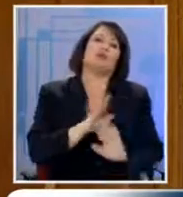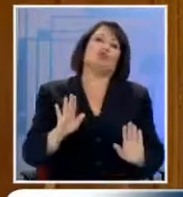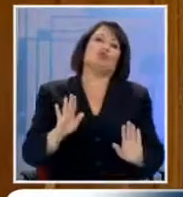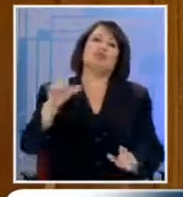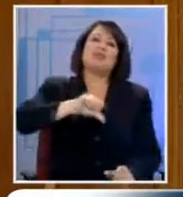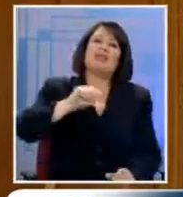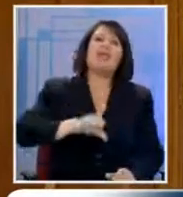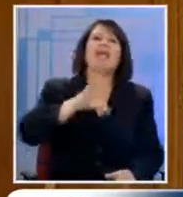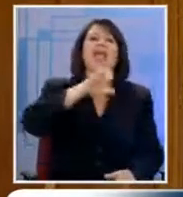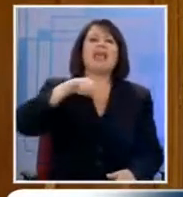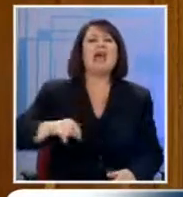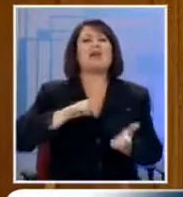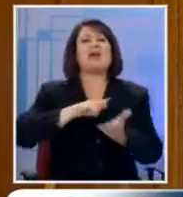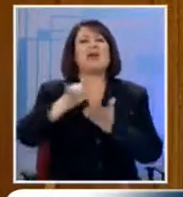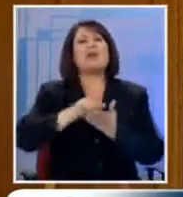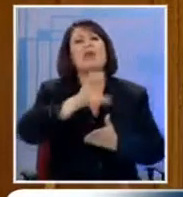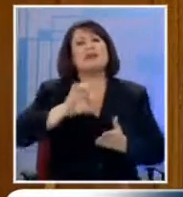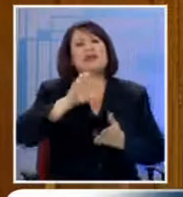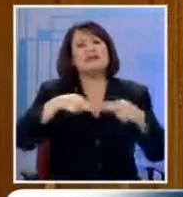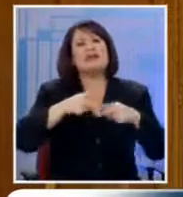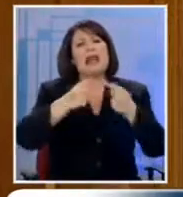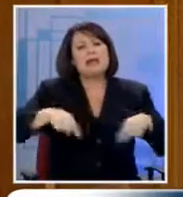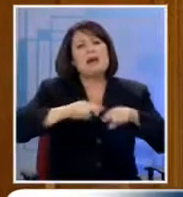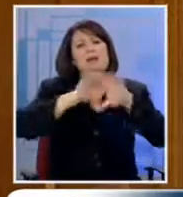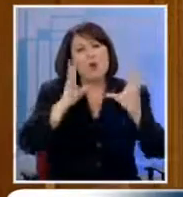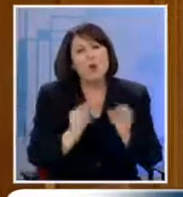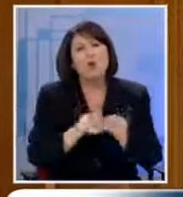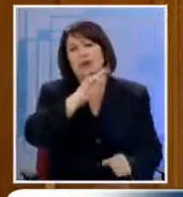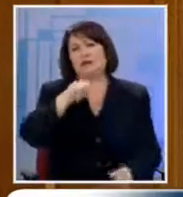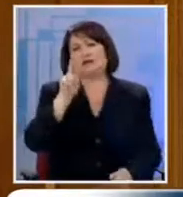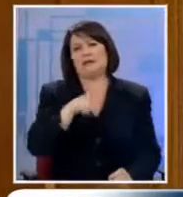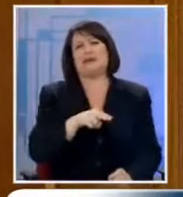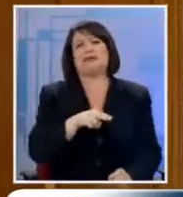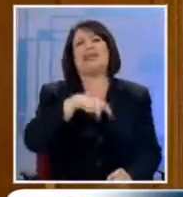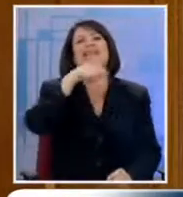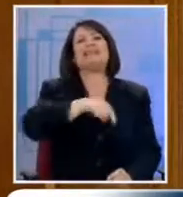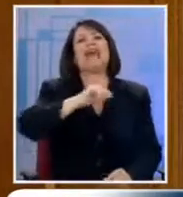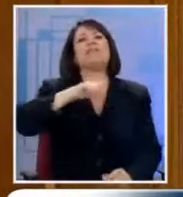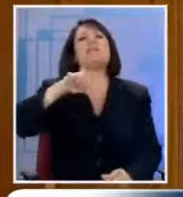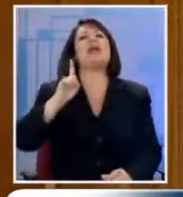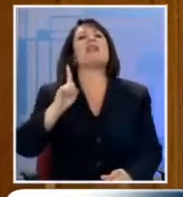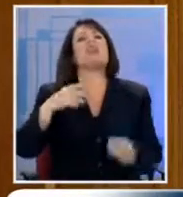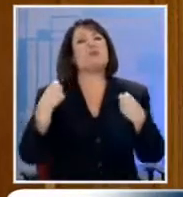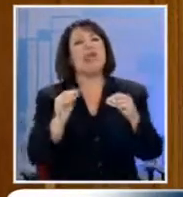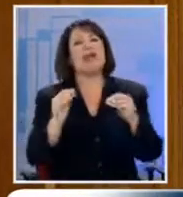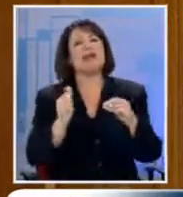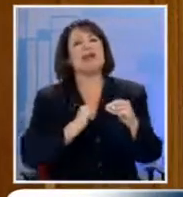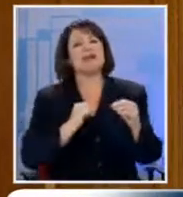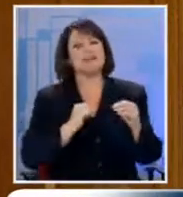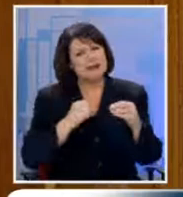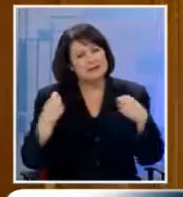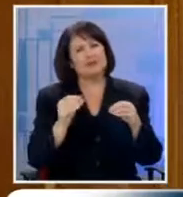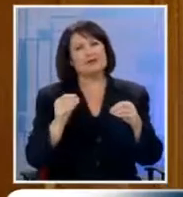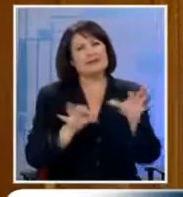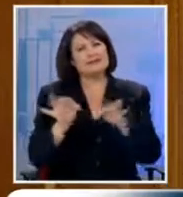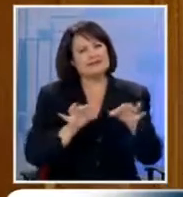ΕΙΔΑΠ, ΕΙΑΘΑ, αεροδρόμια, Εγνατία, λιμάνια, ταυτόχρονα με την κατάργηση του ΤΑΙΠΕΔ. Για την ήδη παραχωρημένη περιουσία